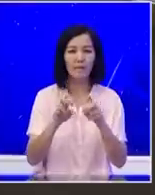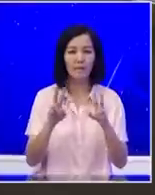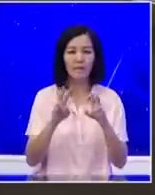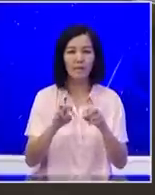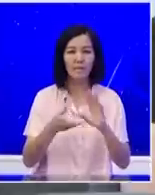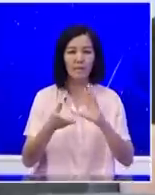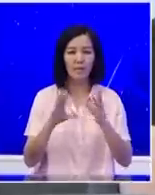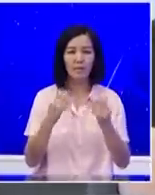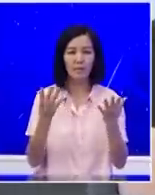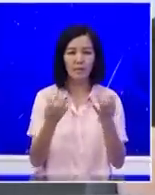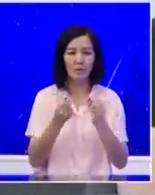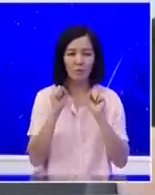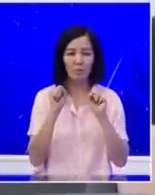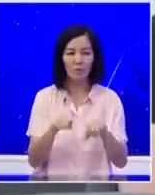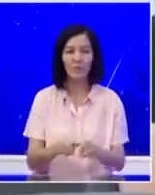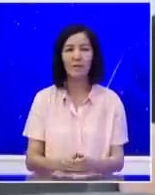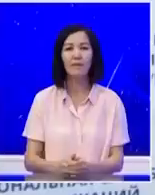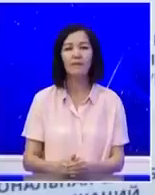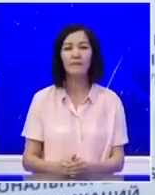тапсыра алады дейді.